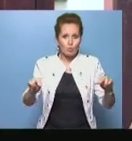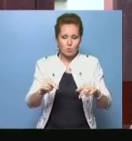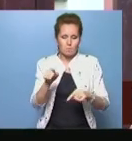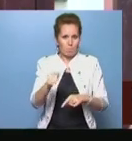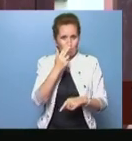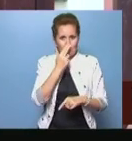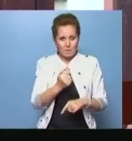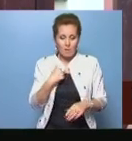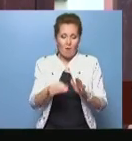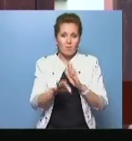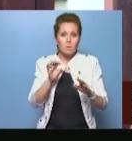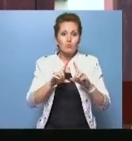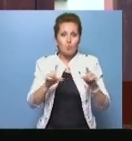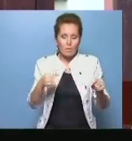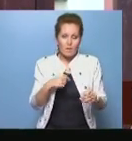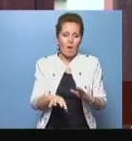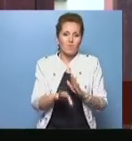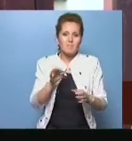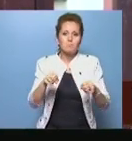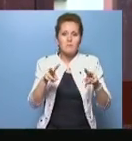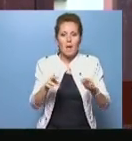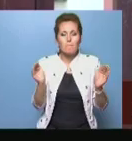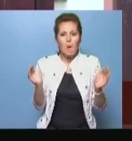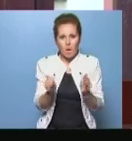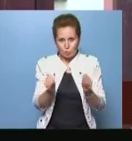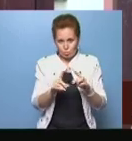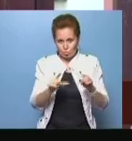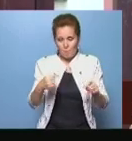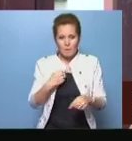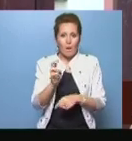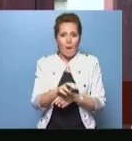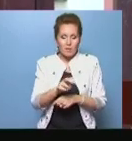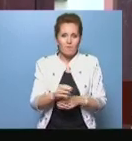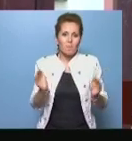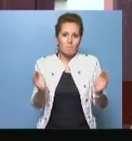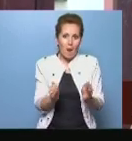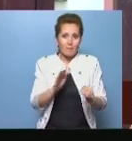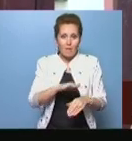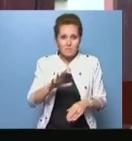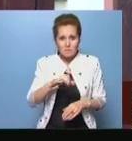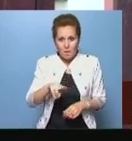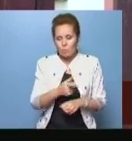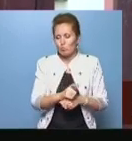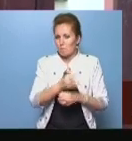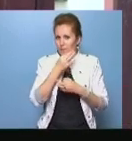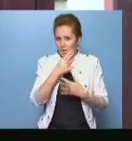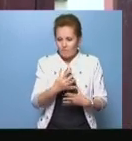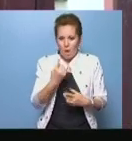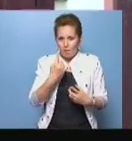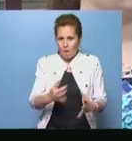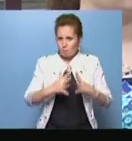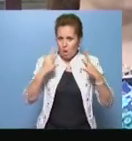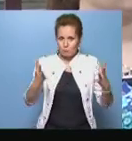я выбирала школу, я выбирала именно специальную маленькую школу. Мы ходили в маленький детский сад. Мне очень понравилось, как одна большая